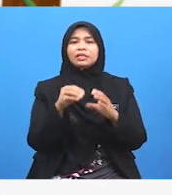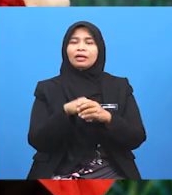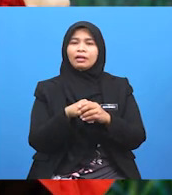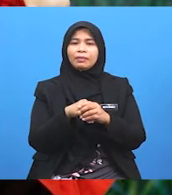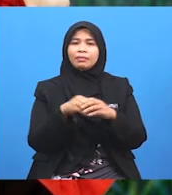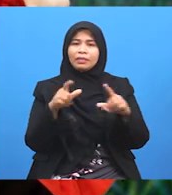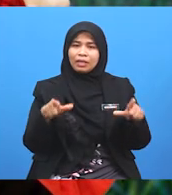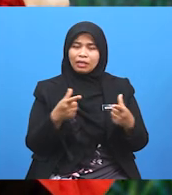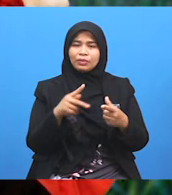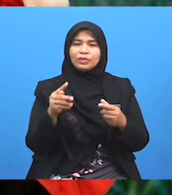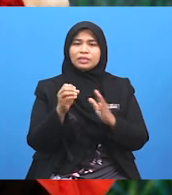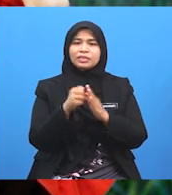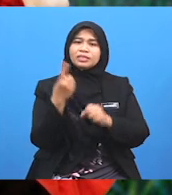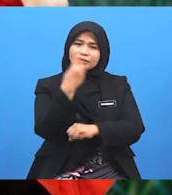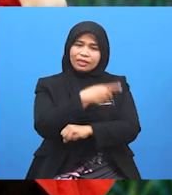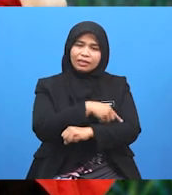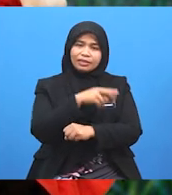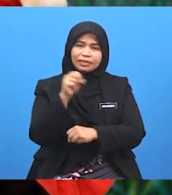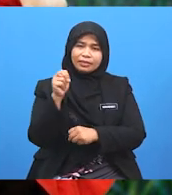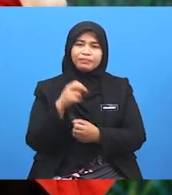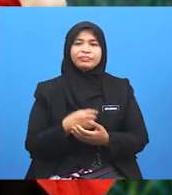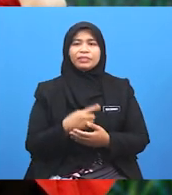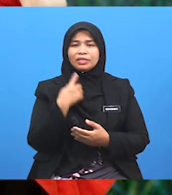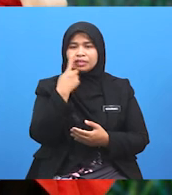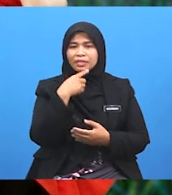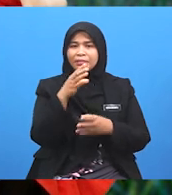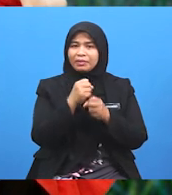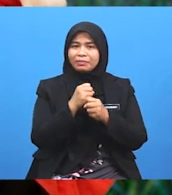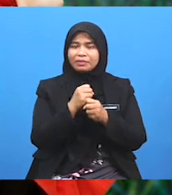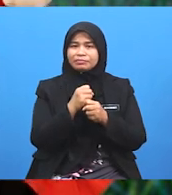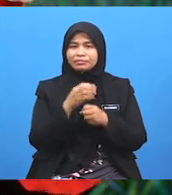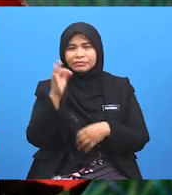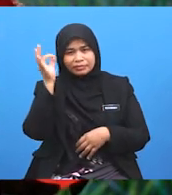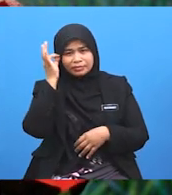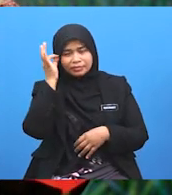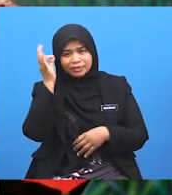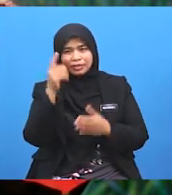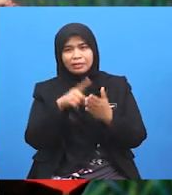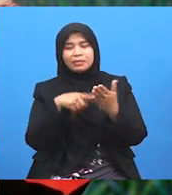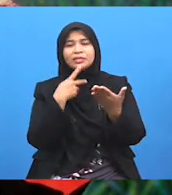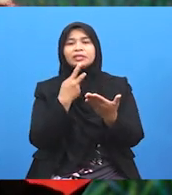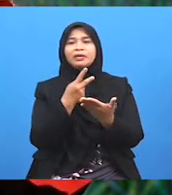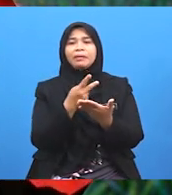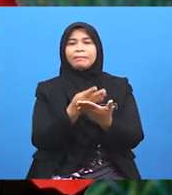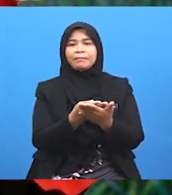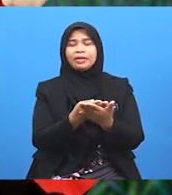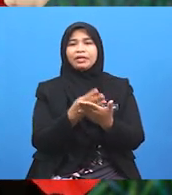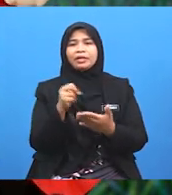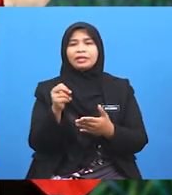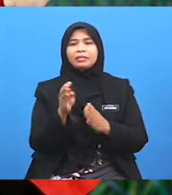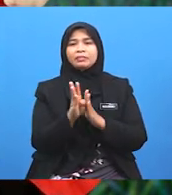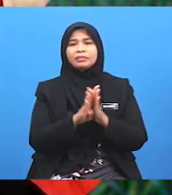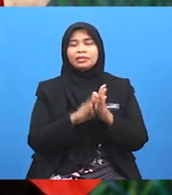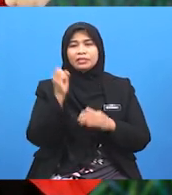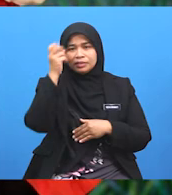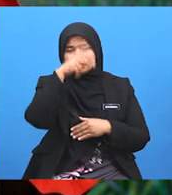seharian. Murid-murid, siapa dapat teka apakah kebaikan bersikap rajin?